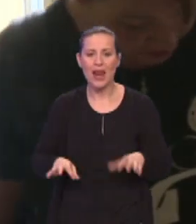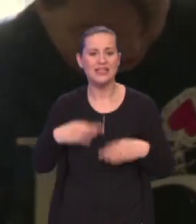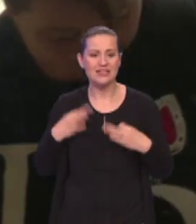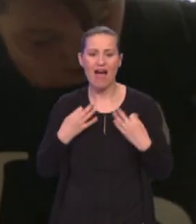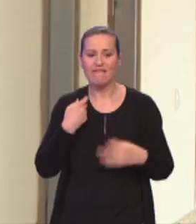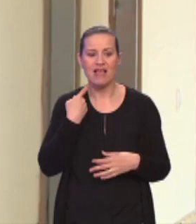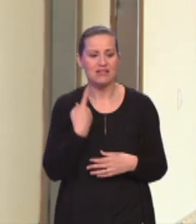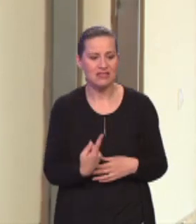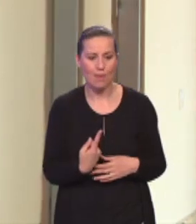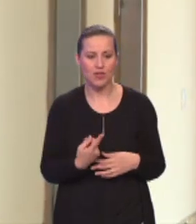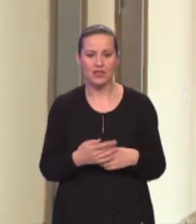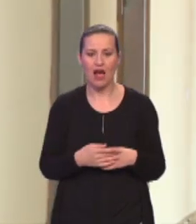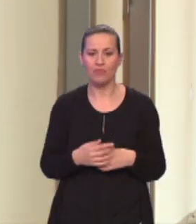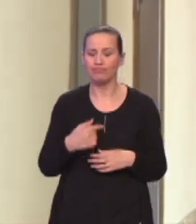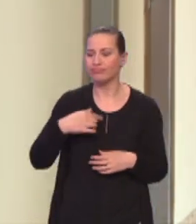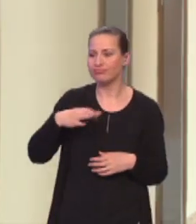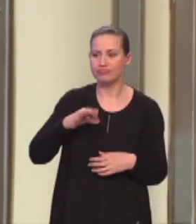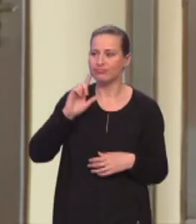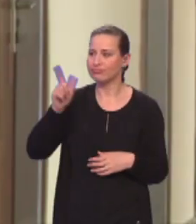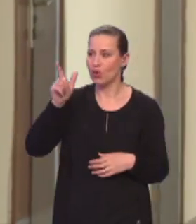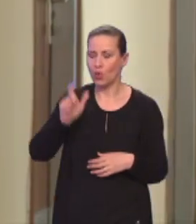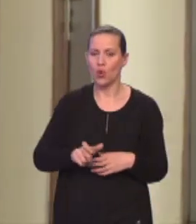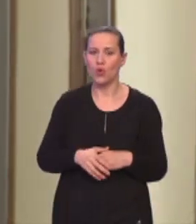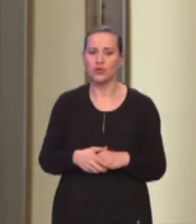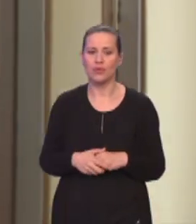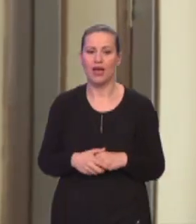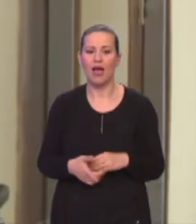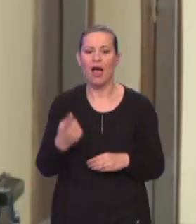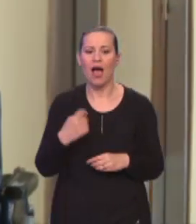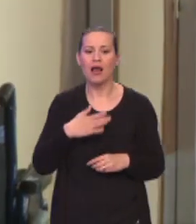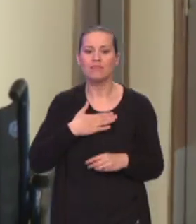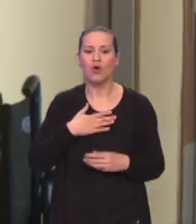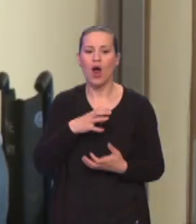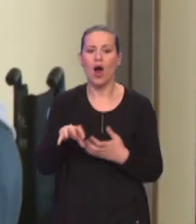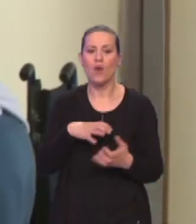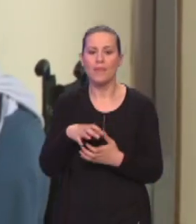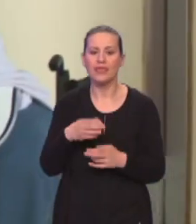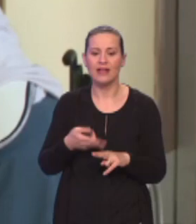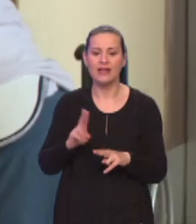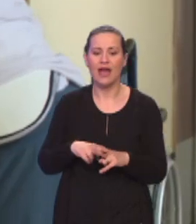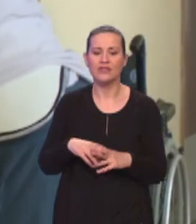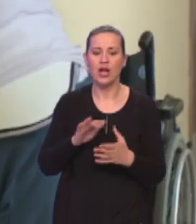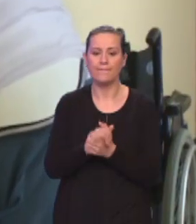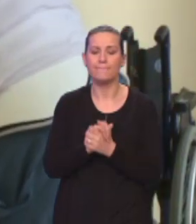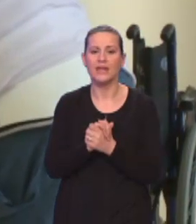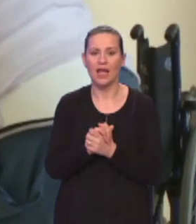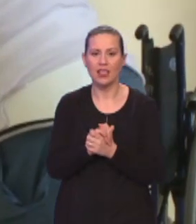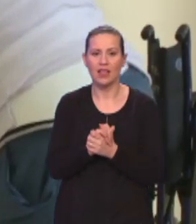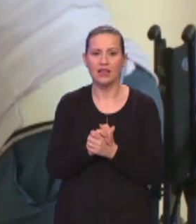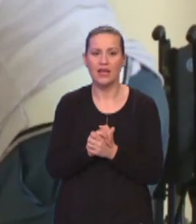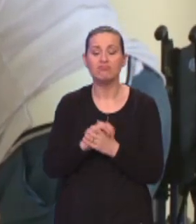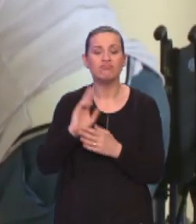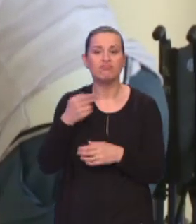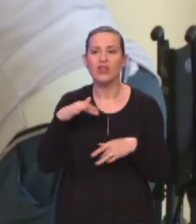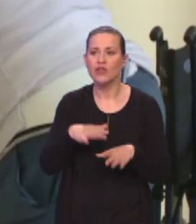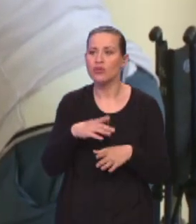samostalnost, praktički ovisim o drugoj osobi, ali to moja obitelj najviše i prijatelji, svi ljudi